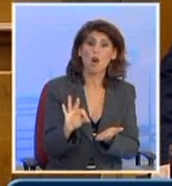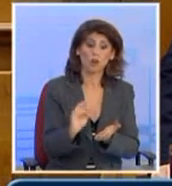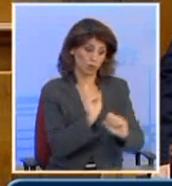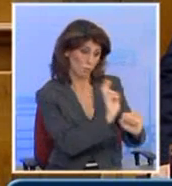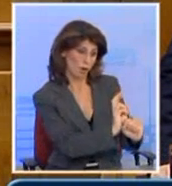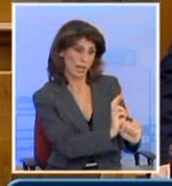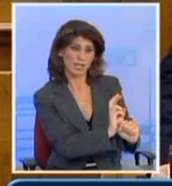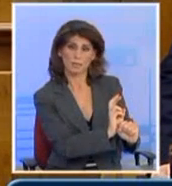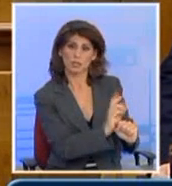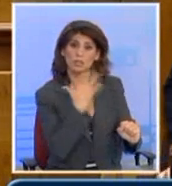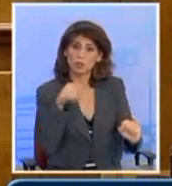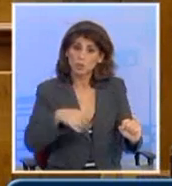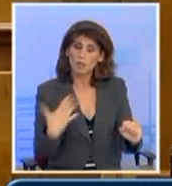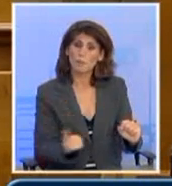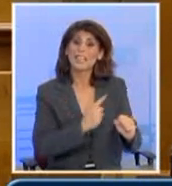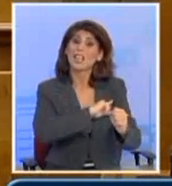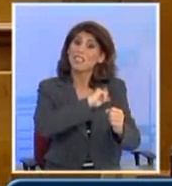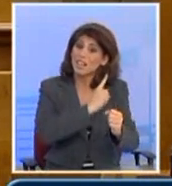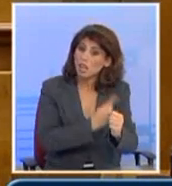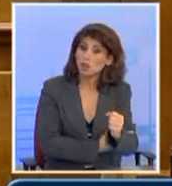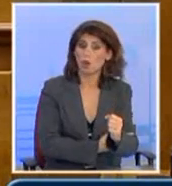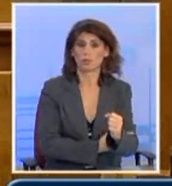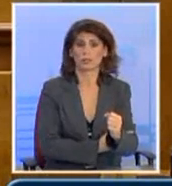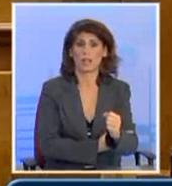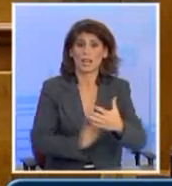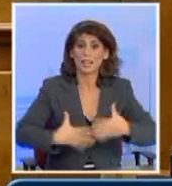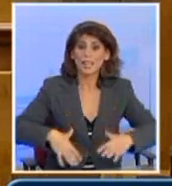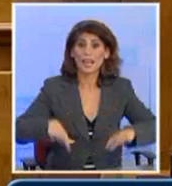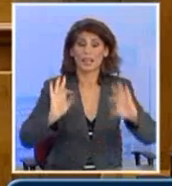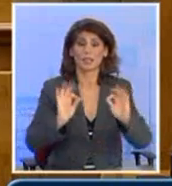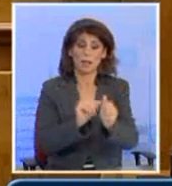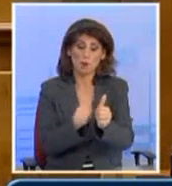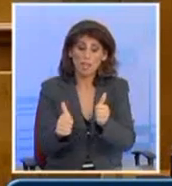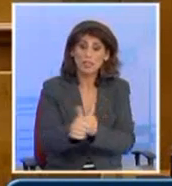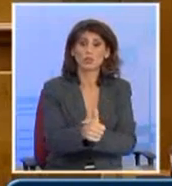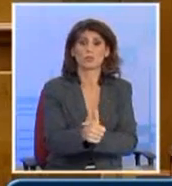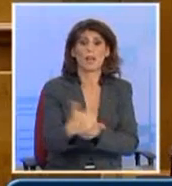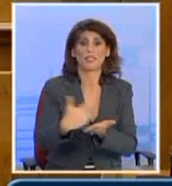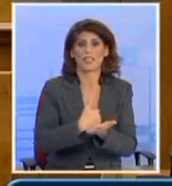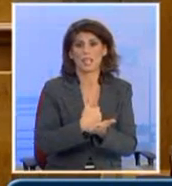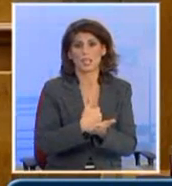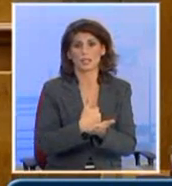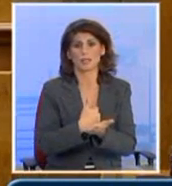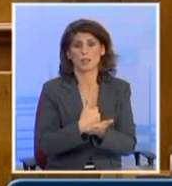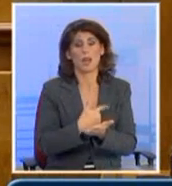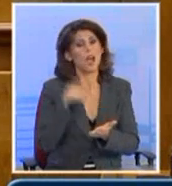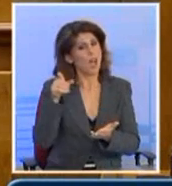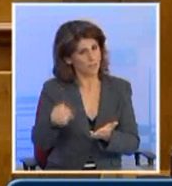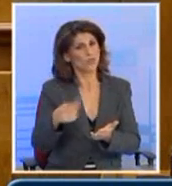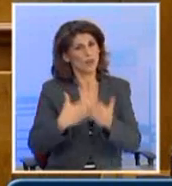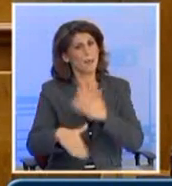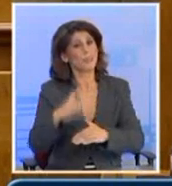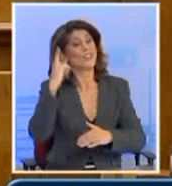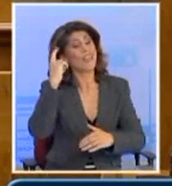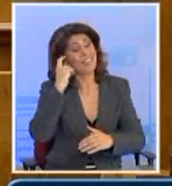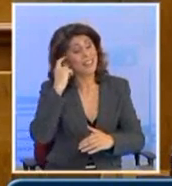πλεόνασμα, γιατί τώρα υπάρχει δυνατότητα να αρχίσουμε να αποκαθιστούμε αδικίες, αυτός θα καταλάβει πάρα